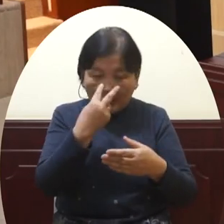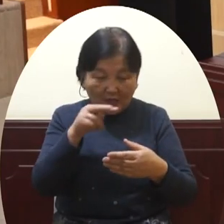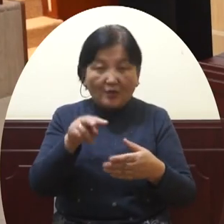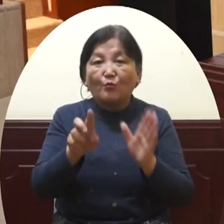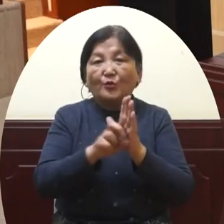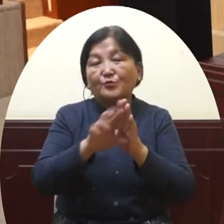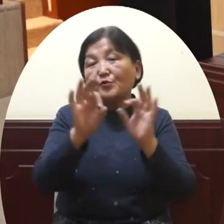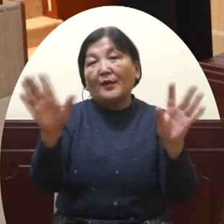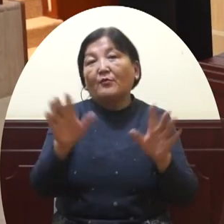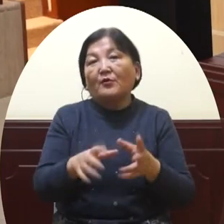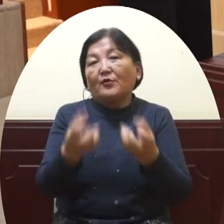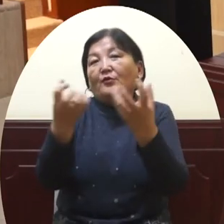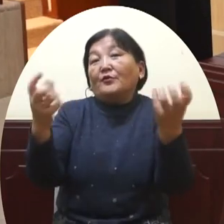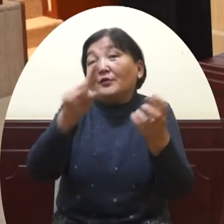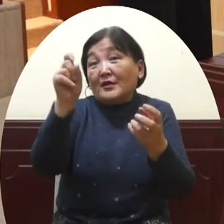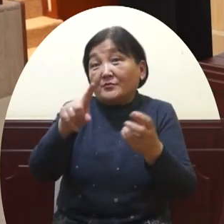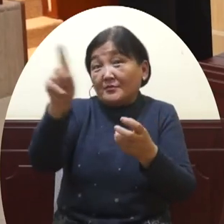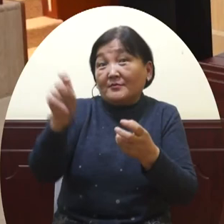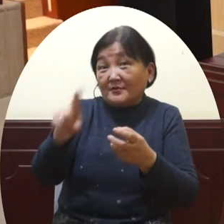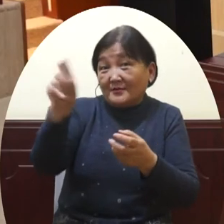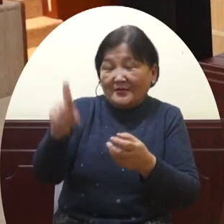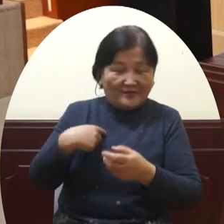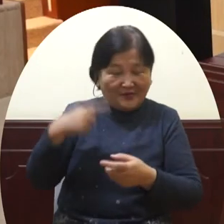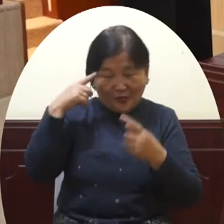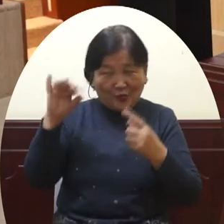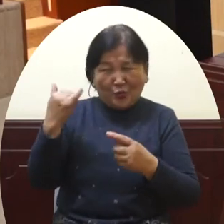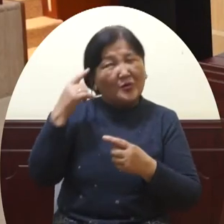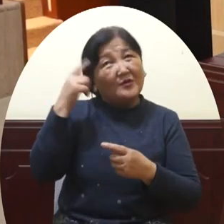Их олон асуултууд зэрэг тавигдчихад юу хийлээ гэдэг.